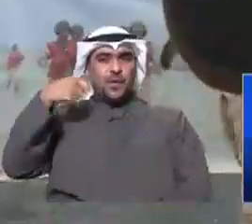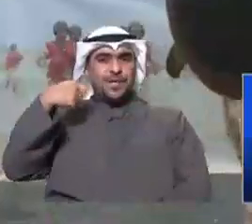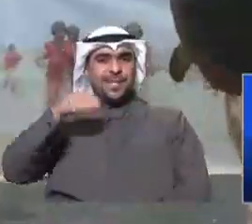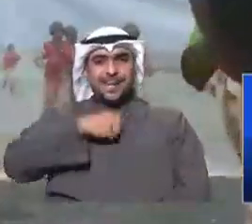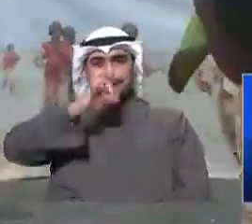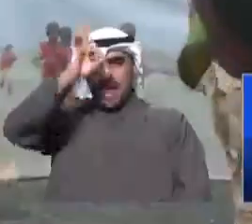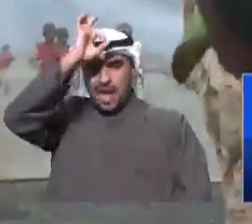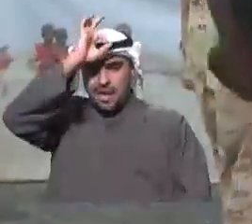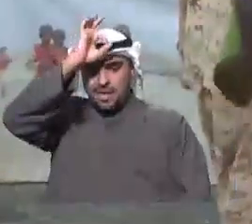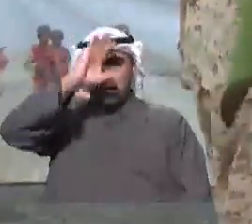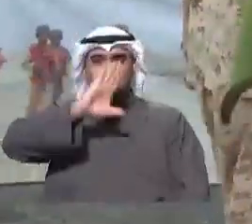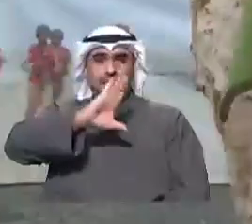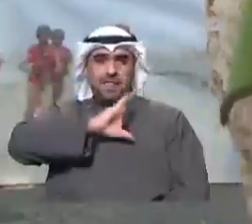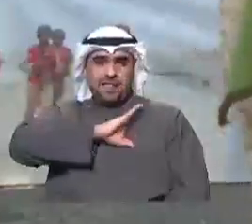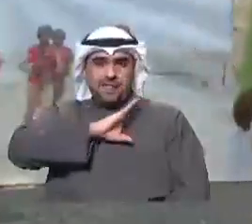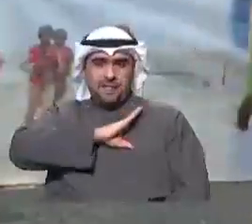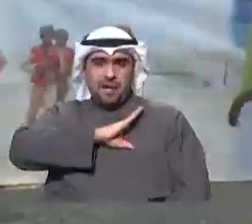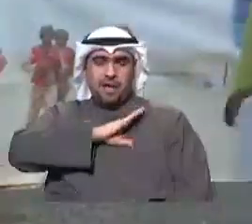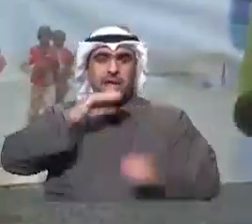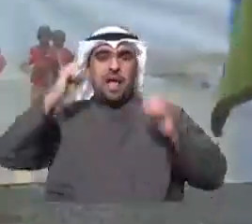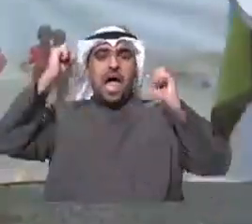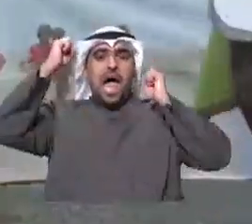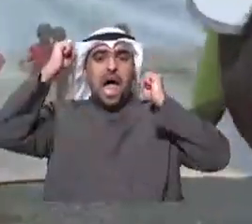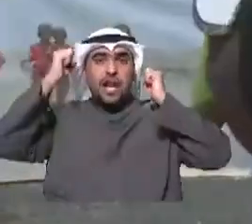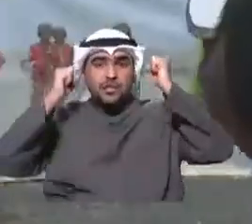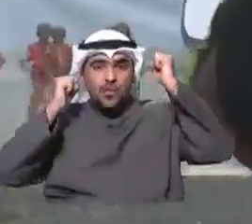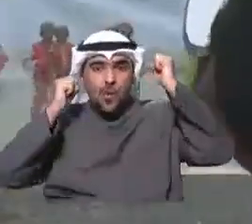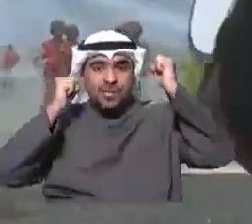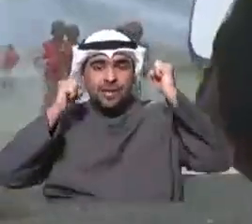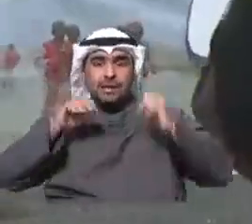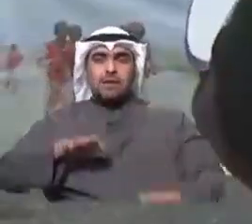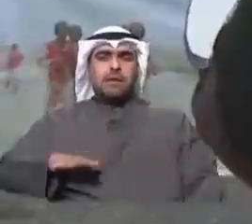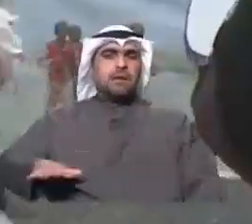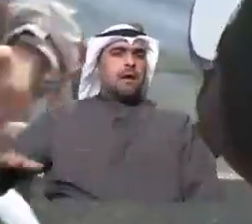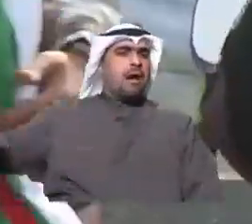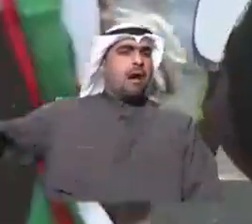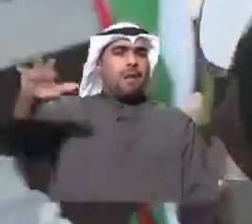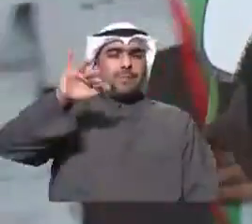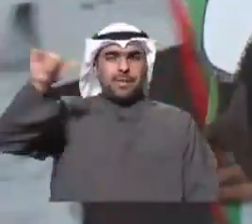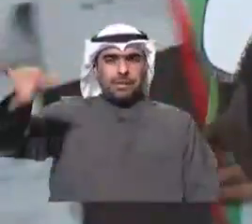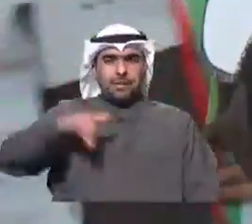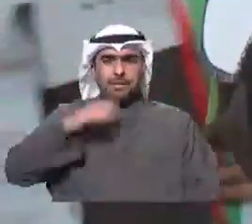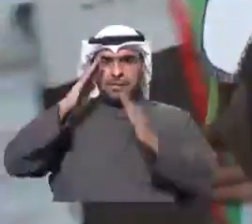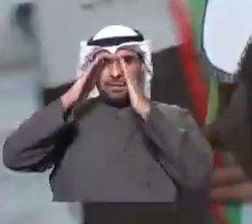الدفاع، الحرس، جميع الوزارات اللي شاركت، والله يعطيهم الصحة والعافية.